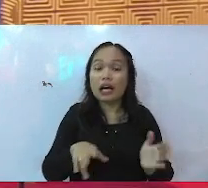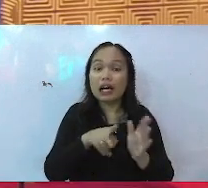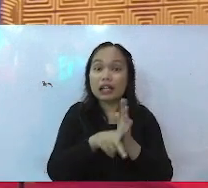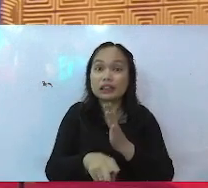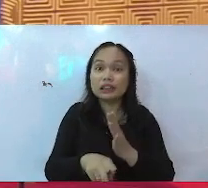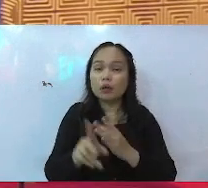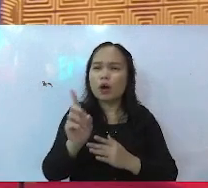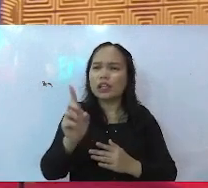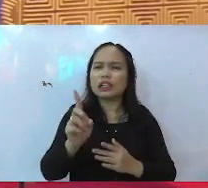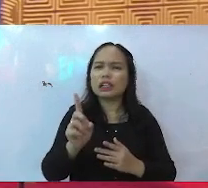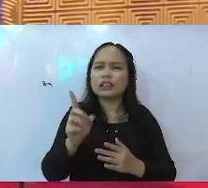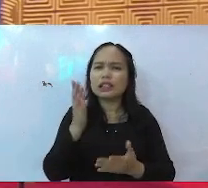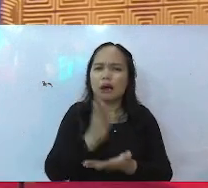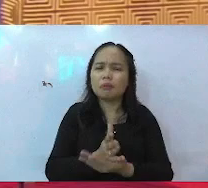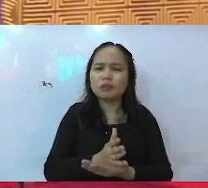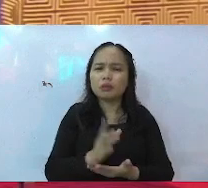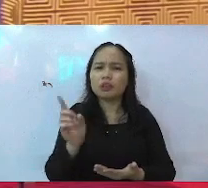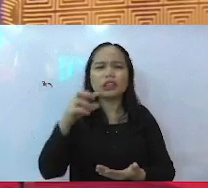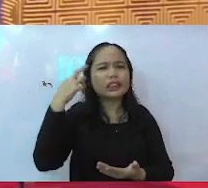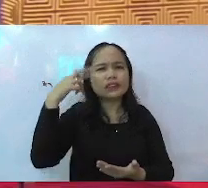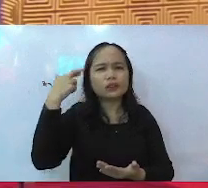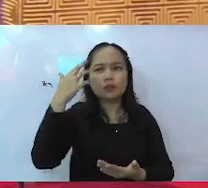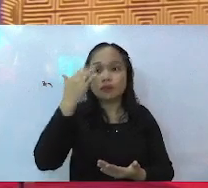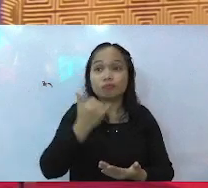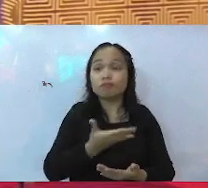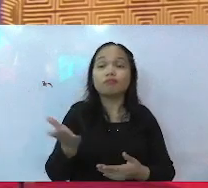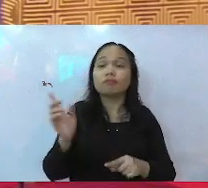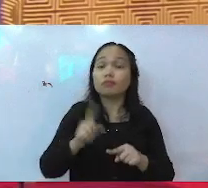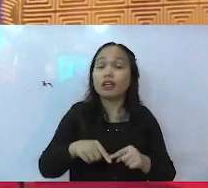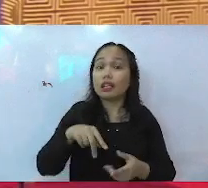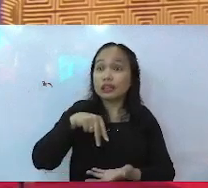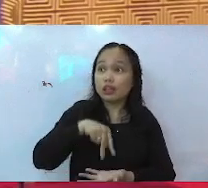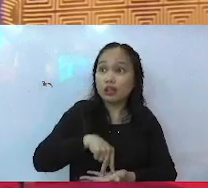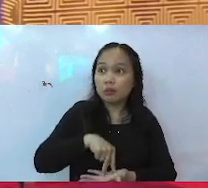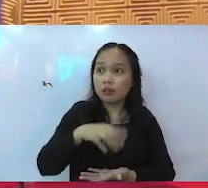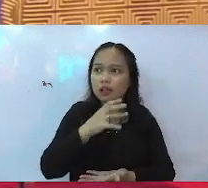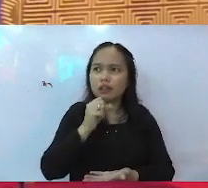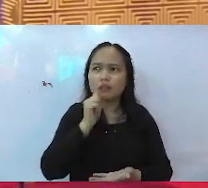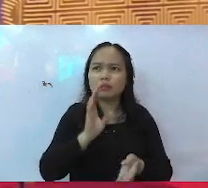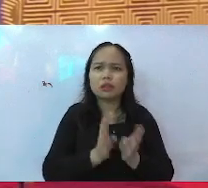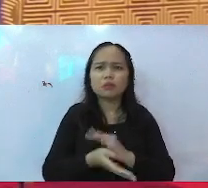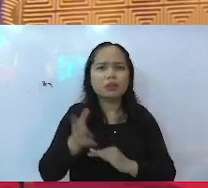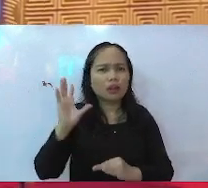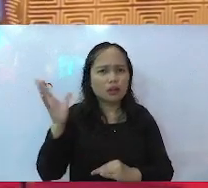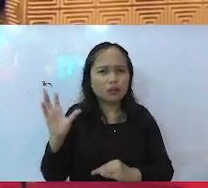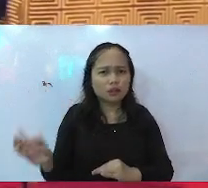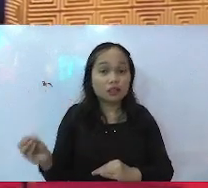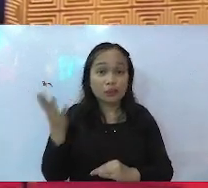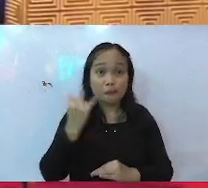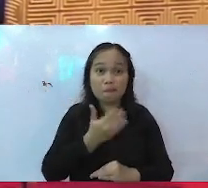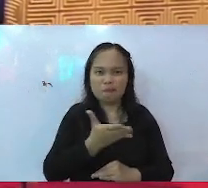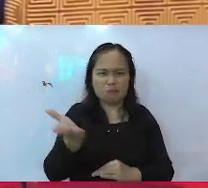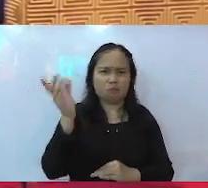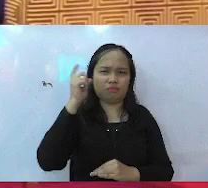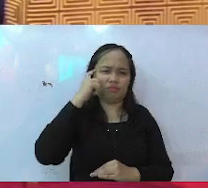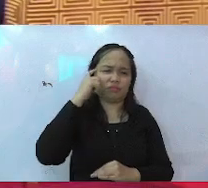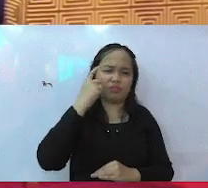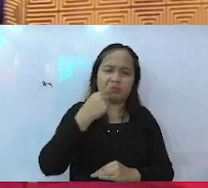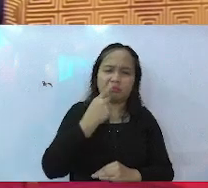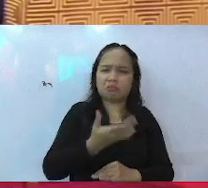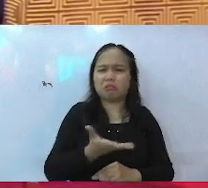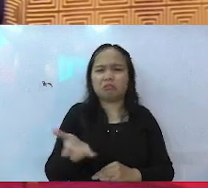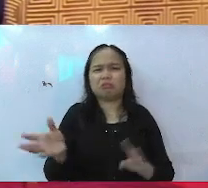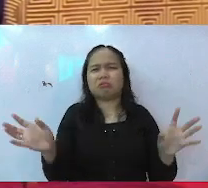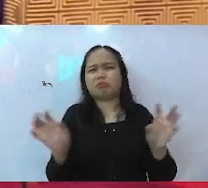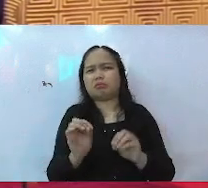dahilan is that kung bakit hindi ka makapag stand out hindi ka makapag stand out it's because you thought Wala na parang wala namang